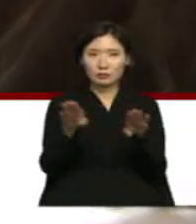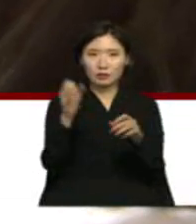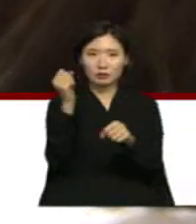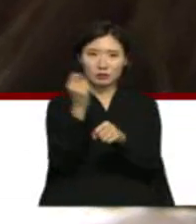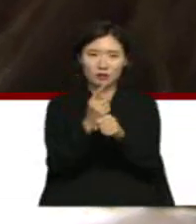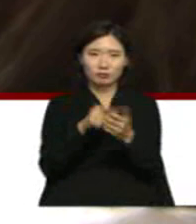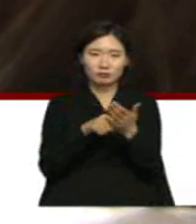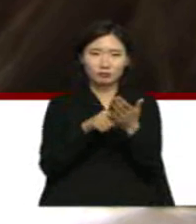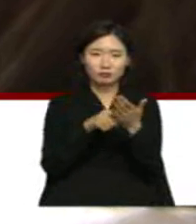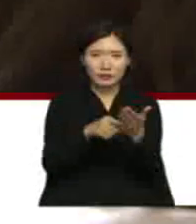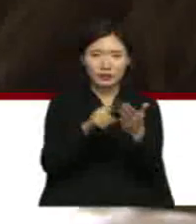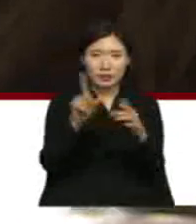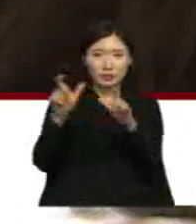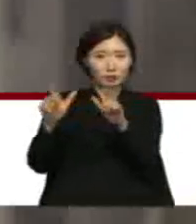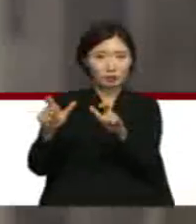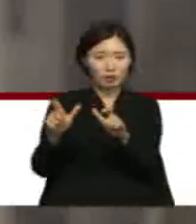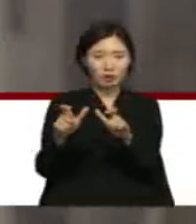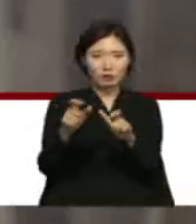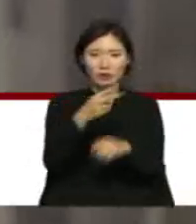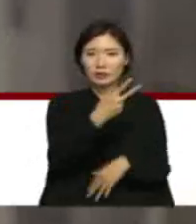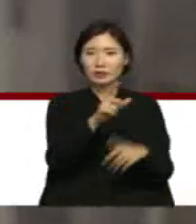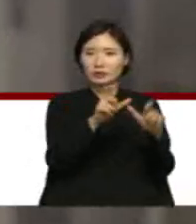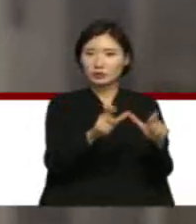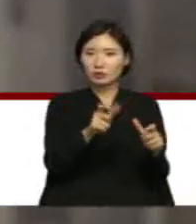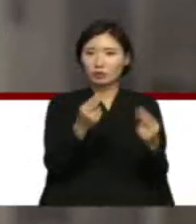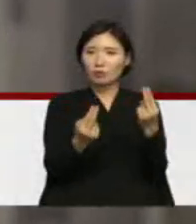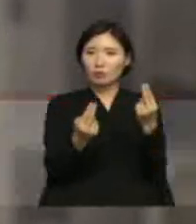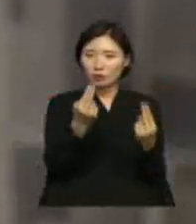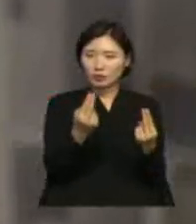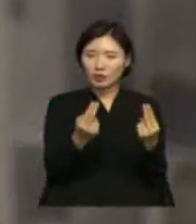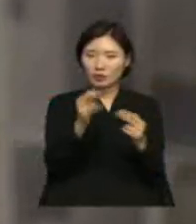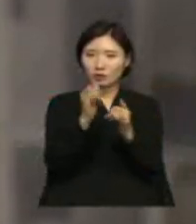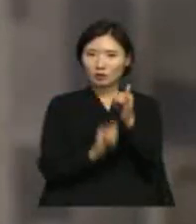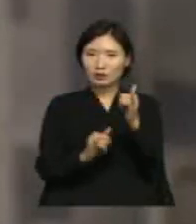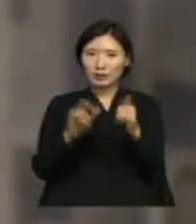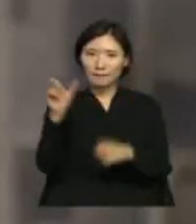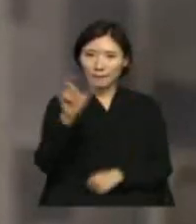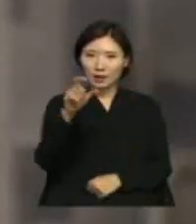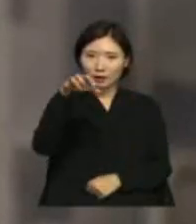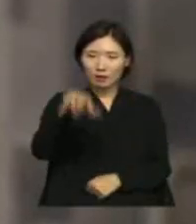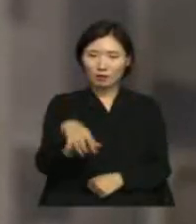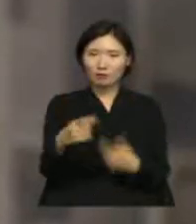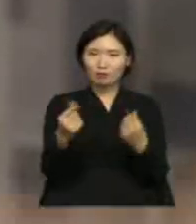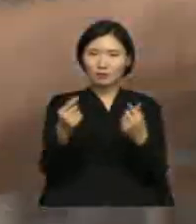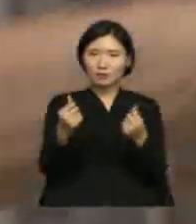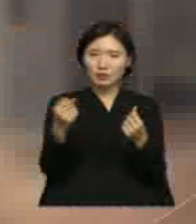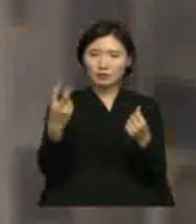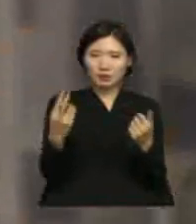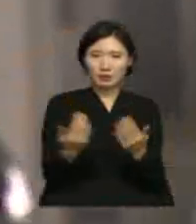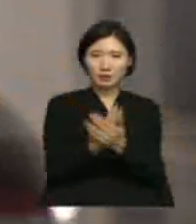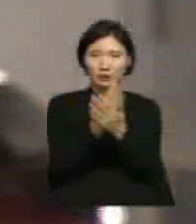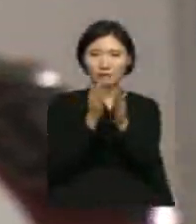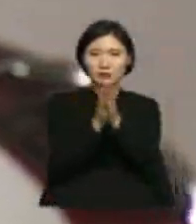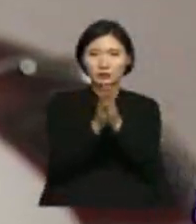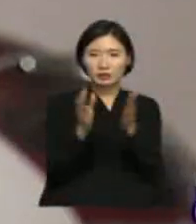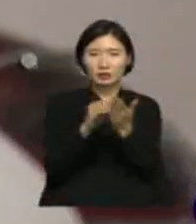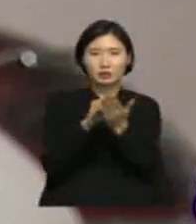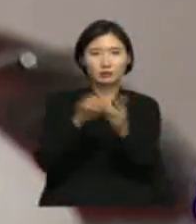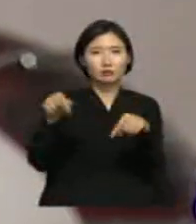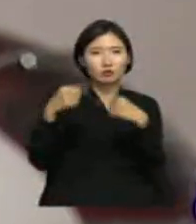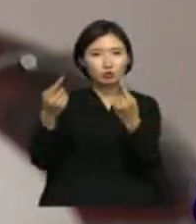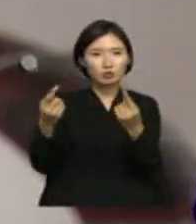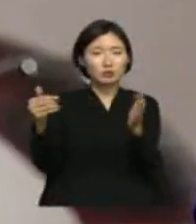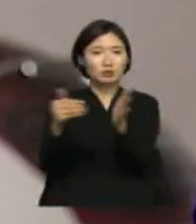특히 돈의문 1구역 의 경우 4g 기구 엿보다 더 역사성이 짙은 곳이지만 비슷한 시기에 재개발을 시작해 이미 입주까지